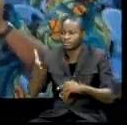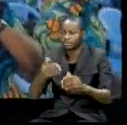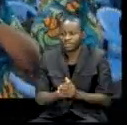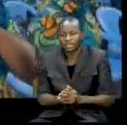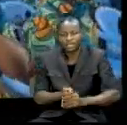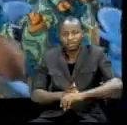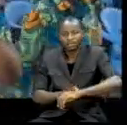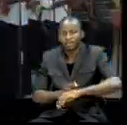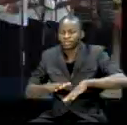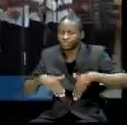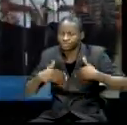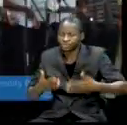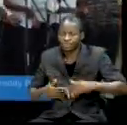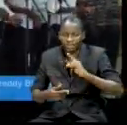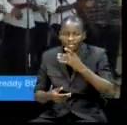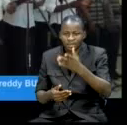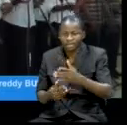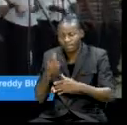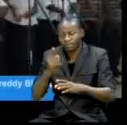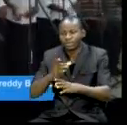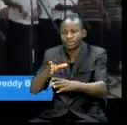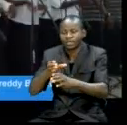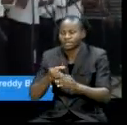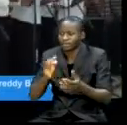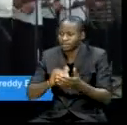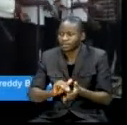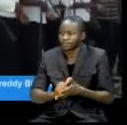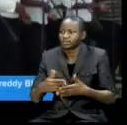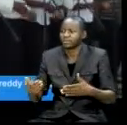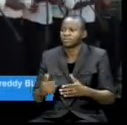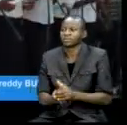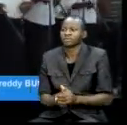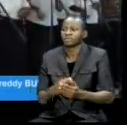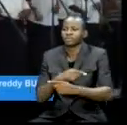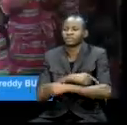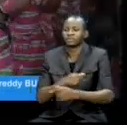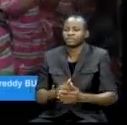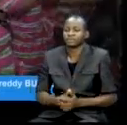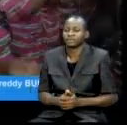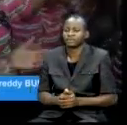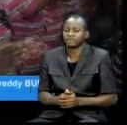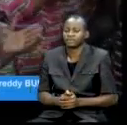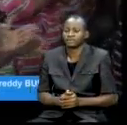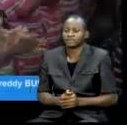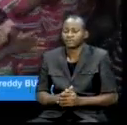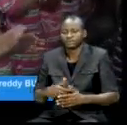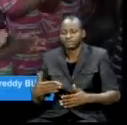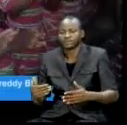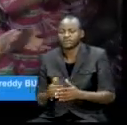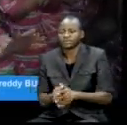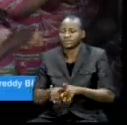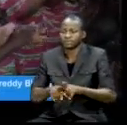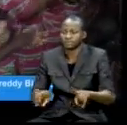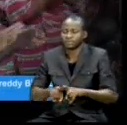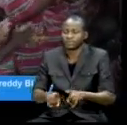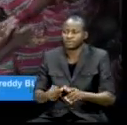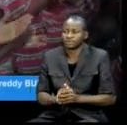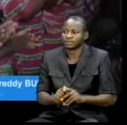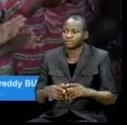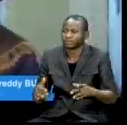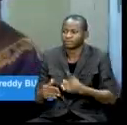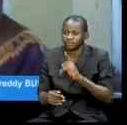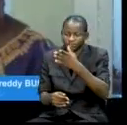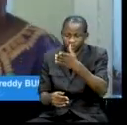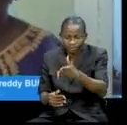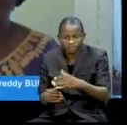bien choisi pour acquérir davantage les connaissances en matière divine. Près d'une semaine passée en présence de Dieu au